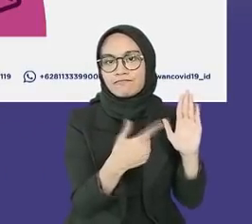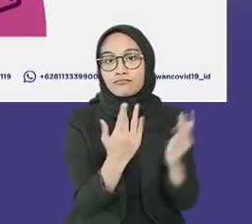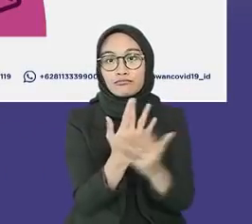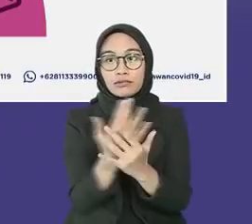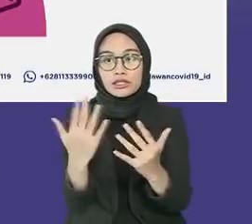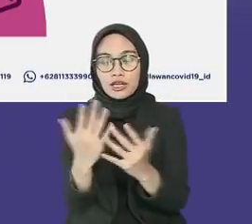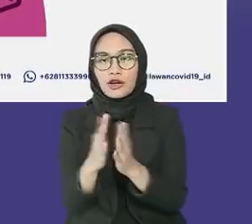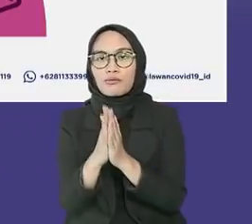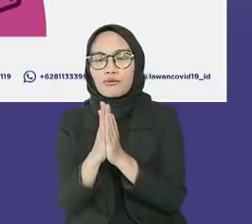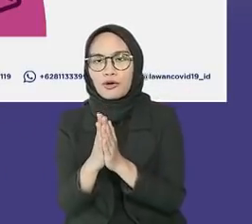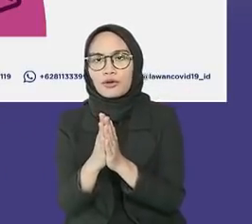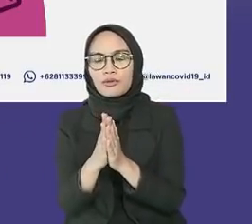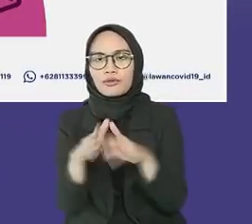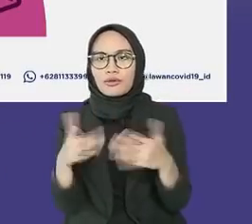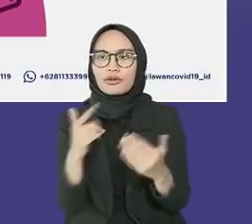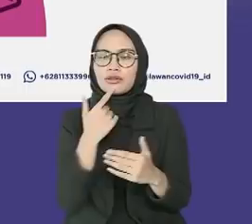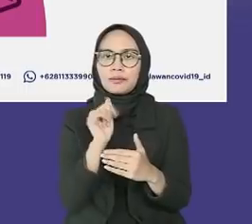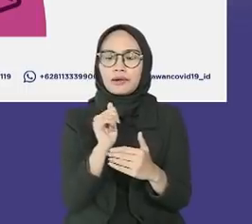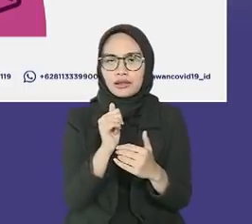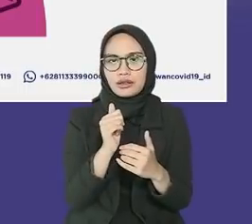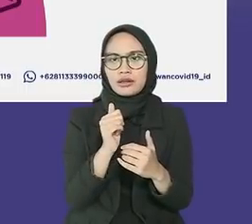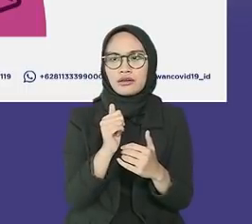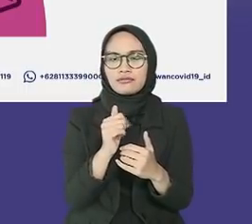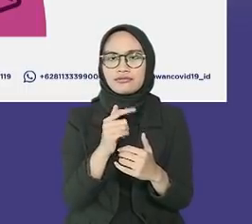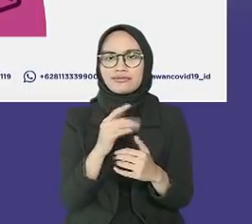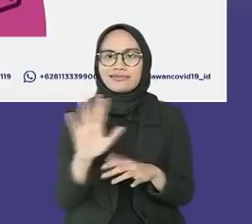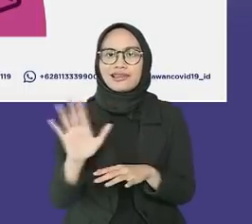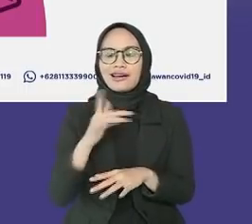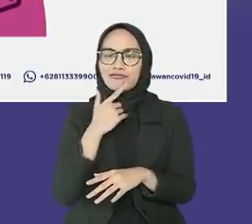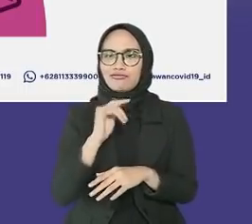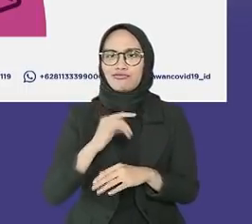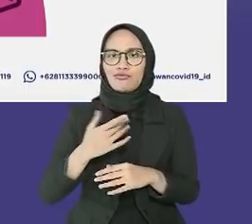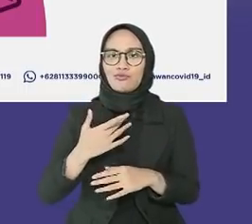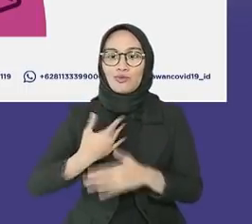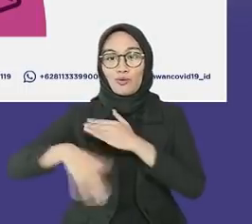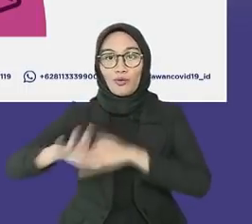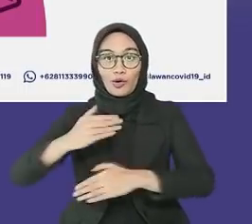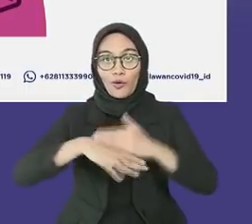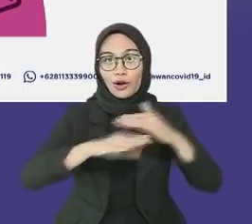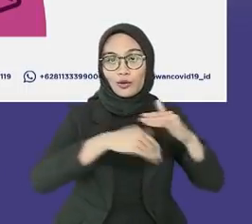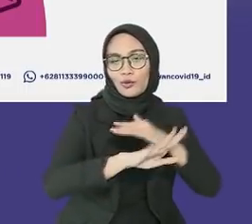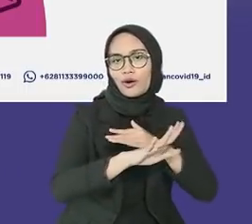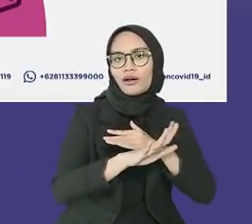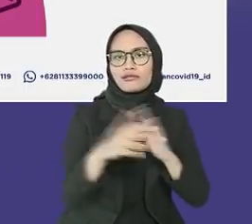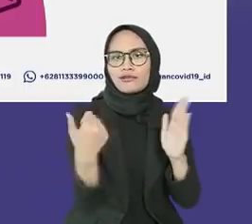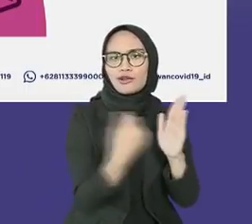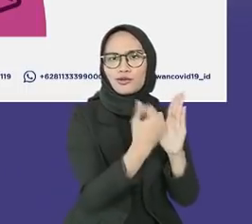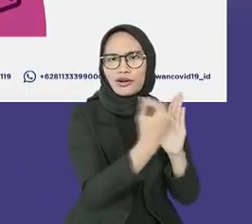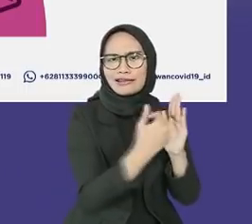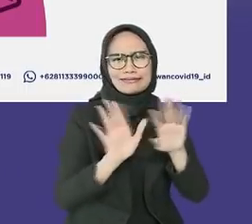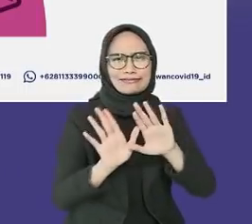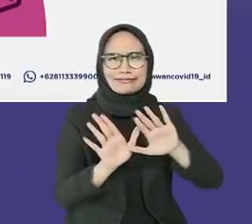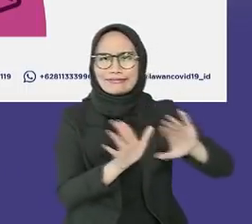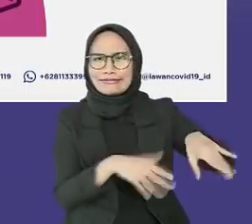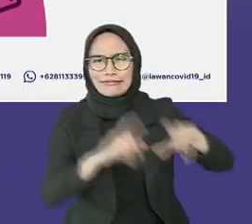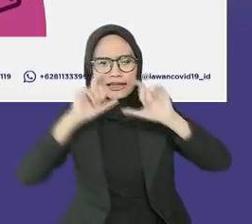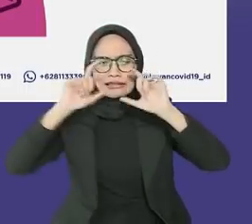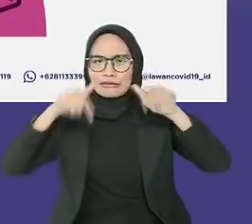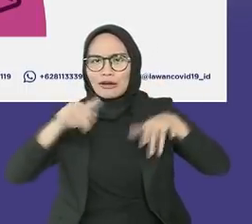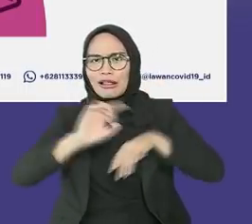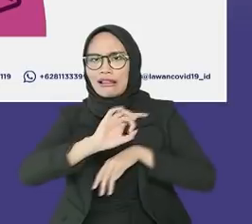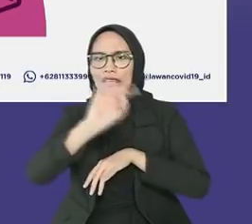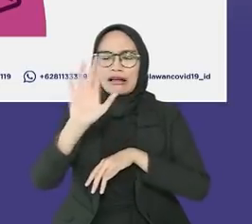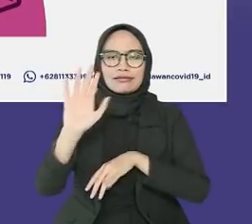diminta untuk adaptif dengan penerapan gas rem yang ada melalui upaya terus mengikuti perkembangan kasus